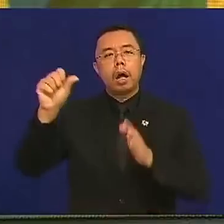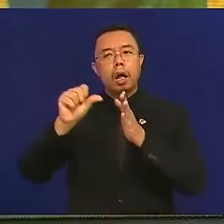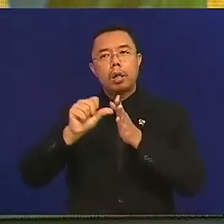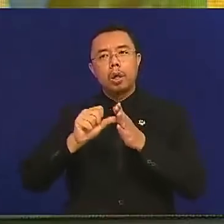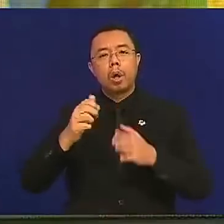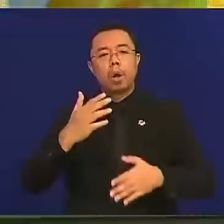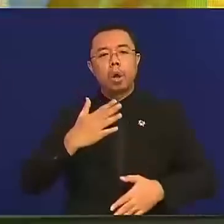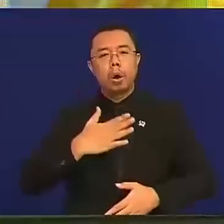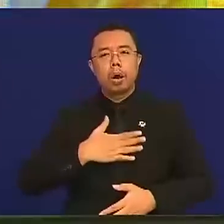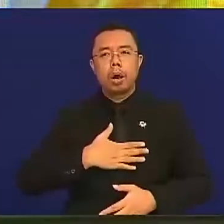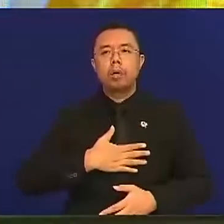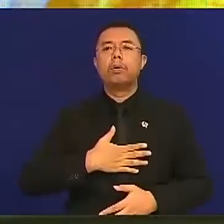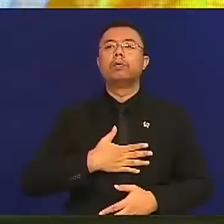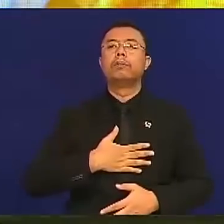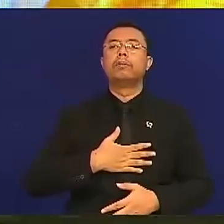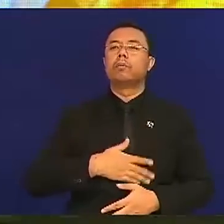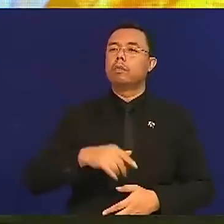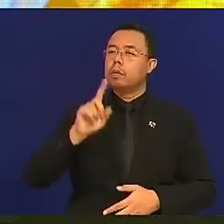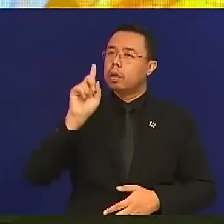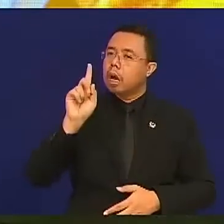Bapa, tolong aku